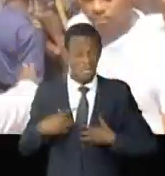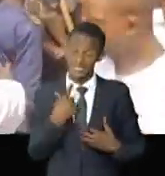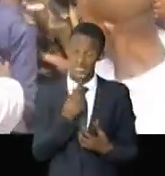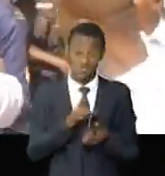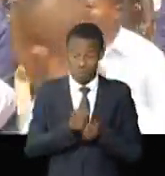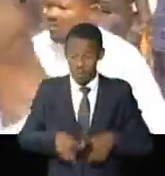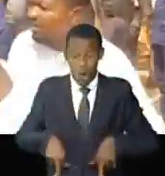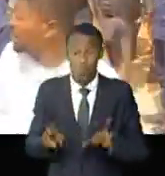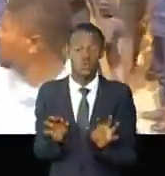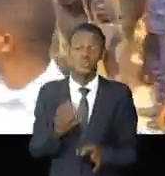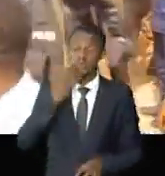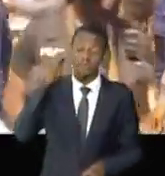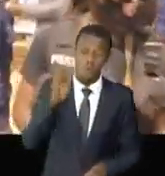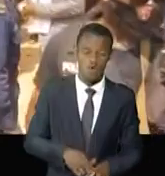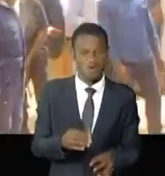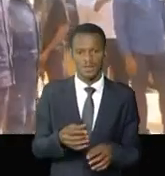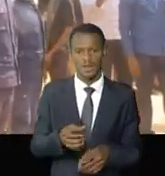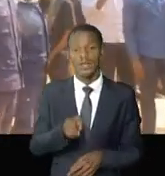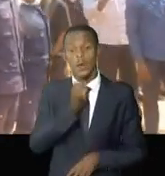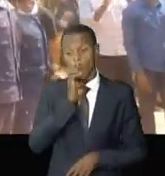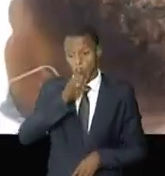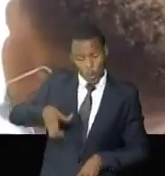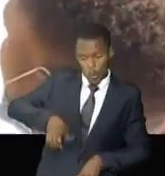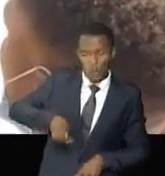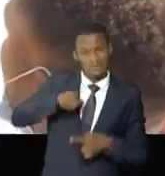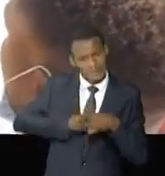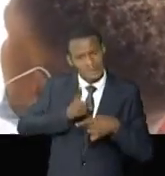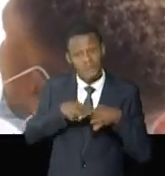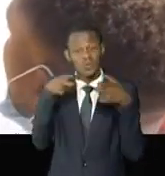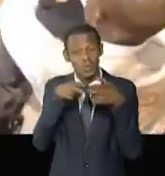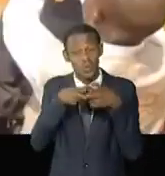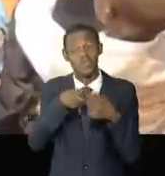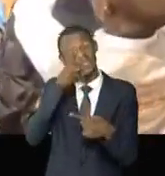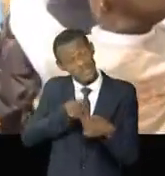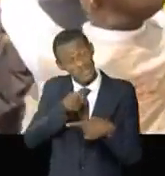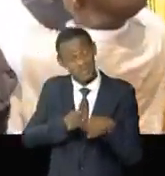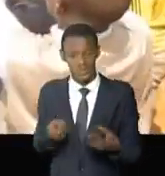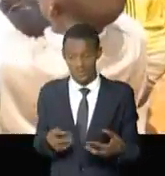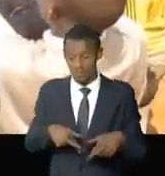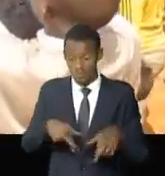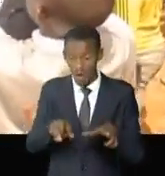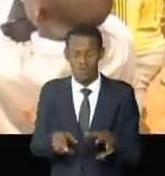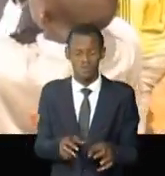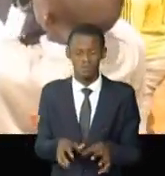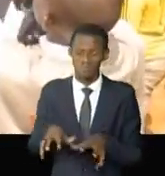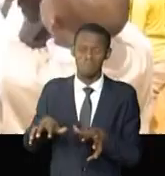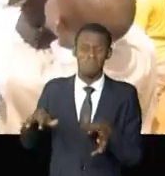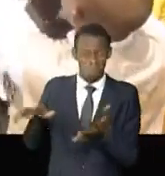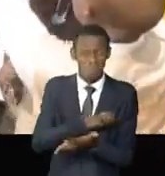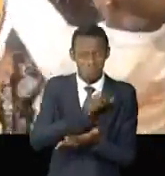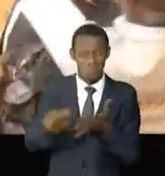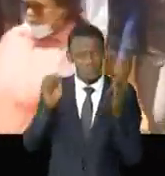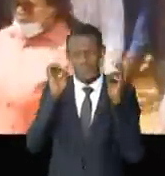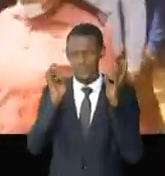en énergie électrique, une denrée rare dans cette partie de la capitale. Les routes quasi inexistantes et l'été d'érosion qui menace